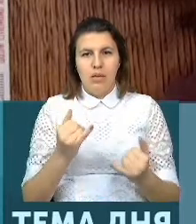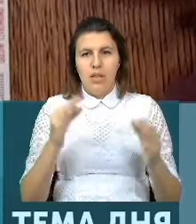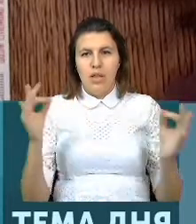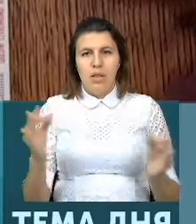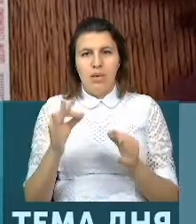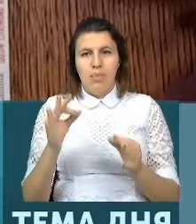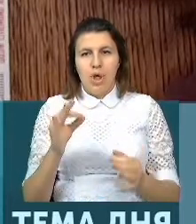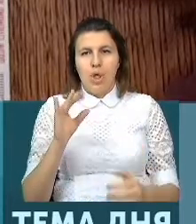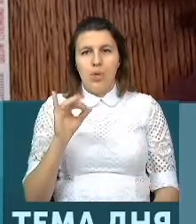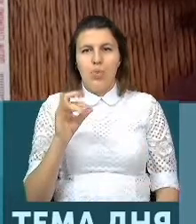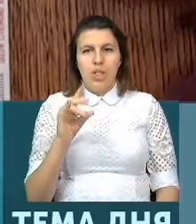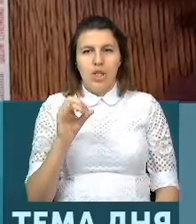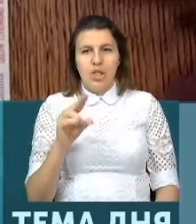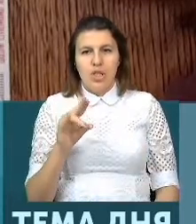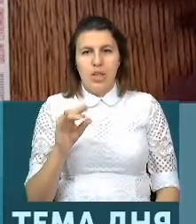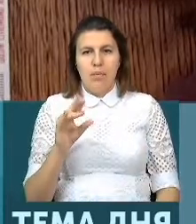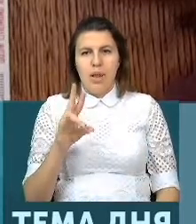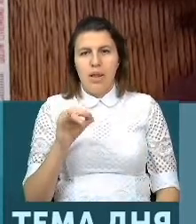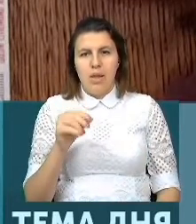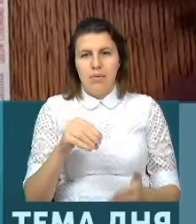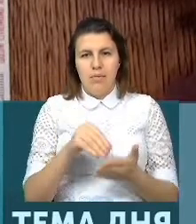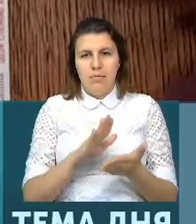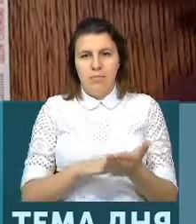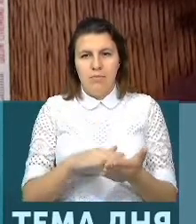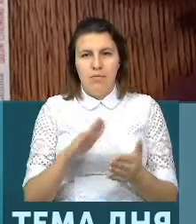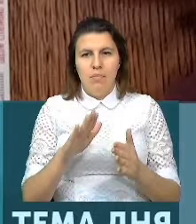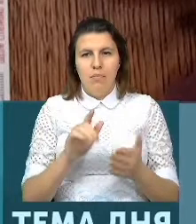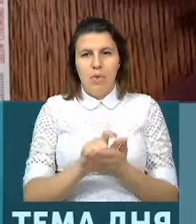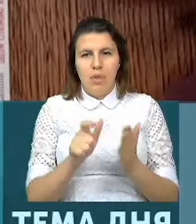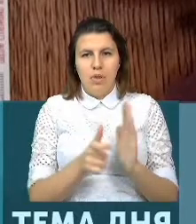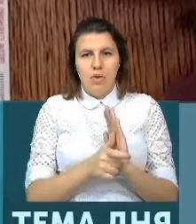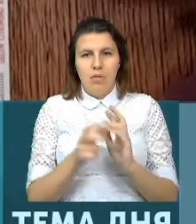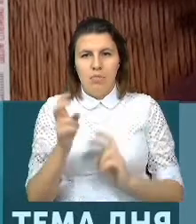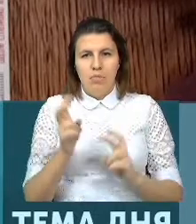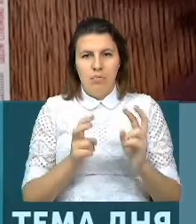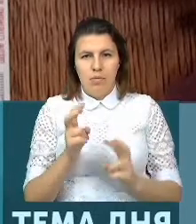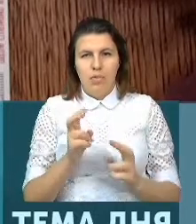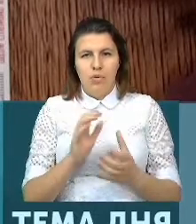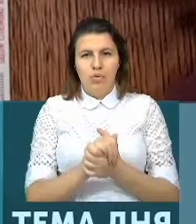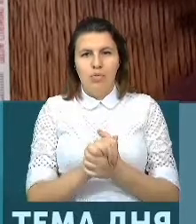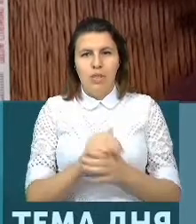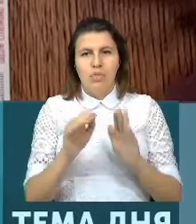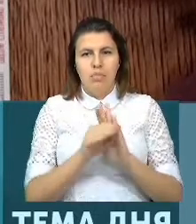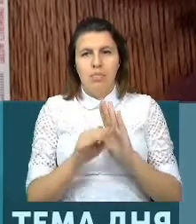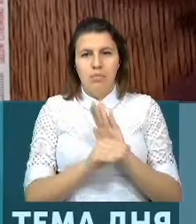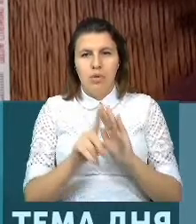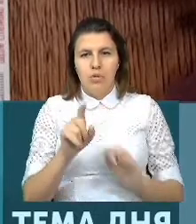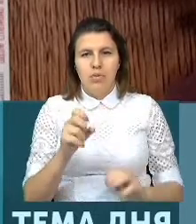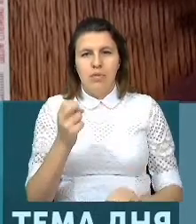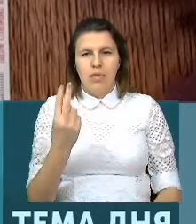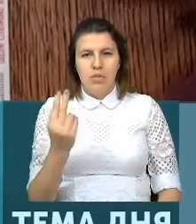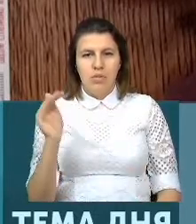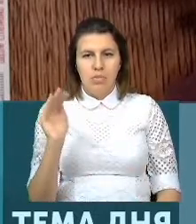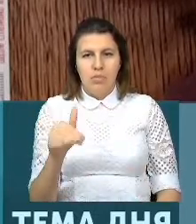помещение коммунального предприятия «Дружба». По программе предлагалось выделение финансирования городского бюджета, в частности 112 500 гривен, на